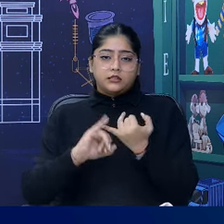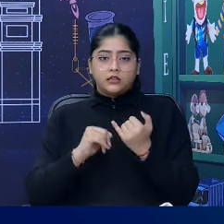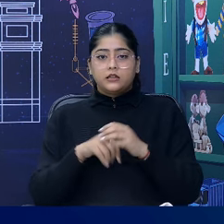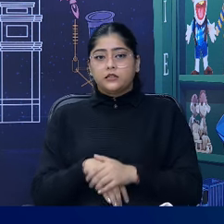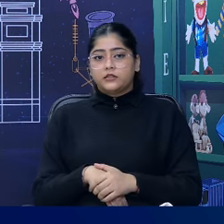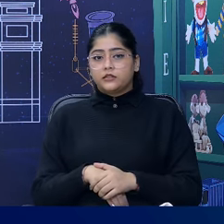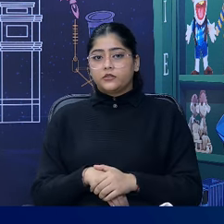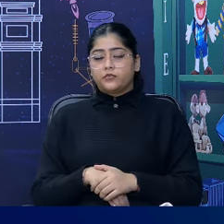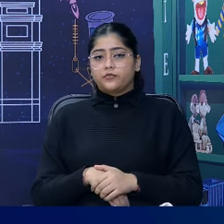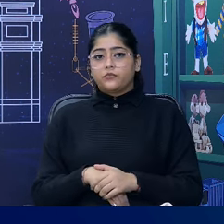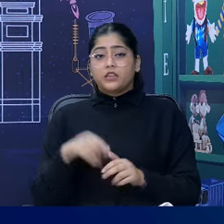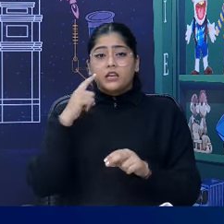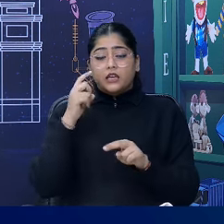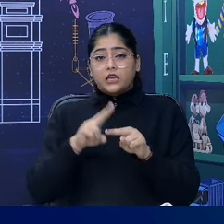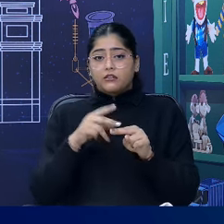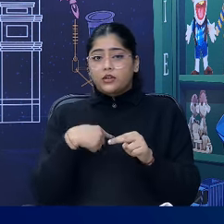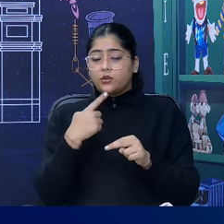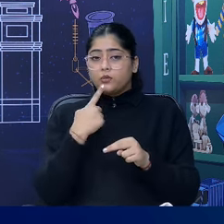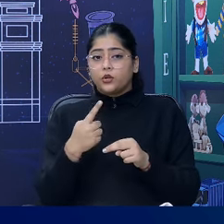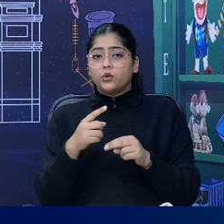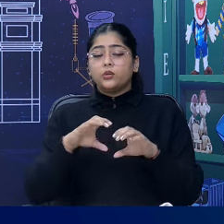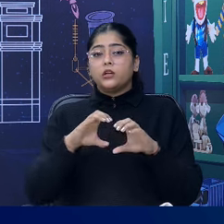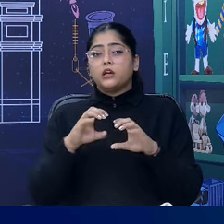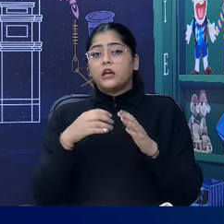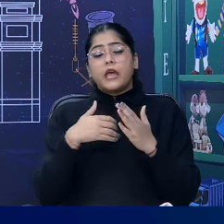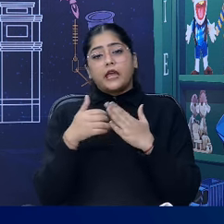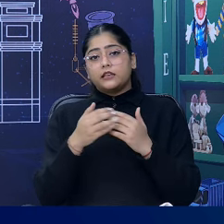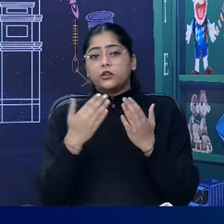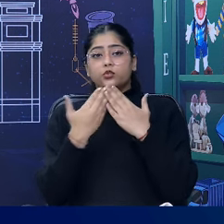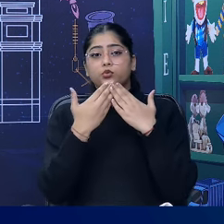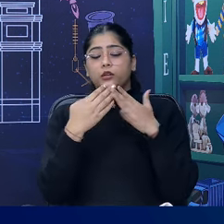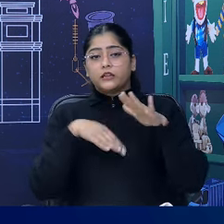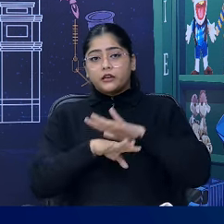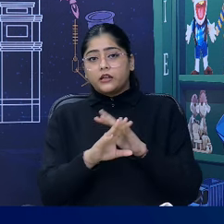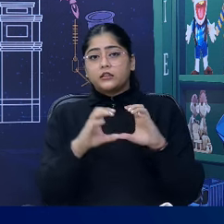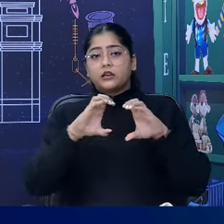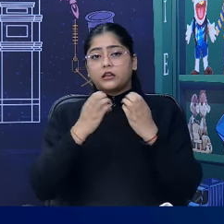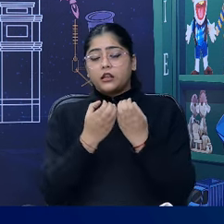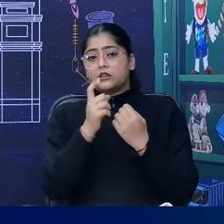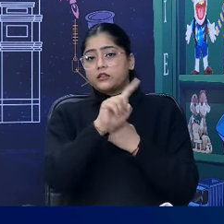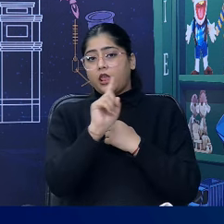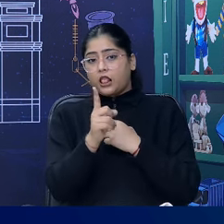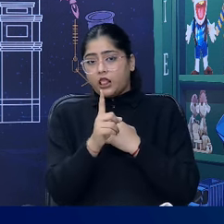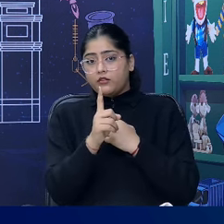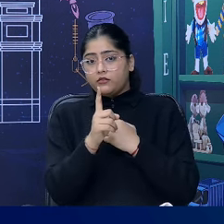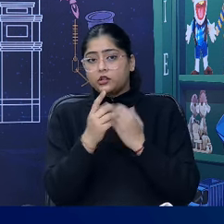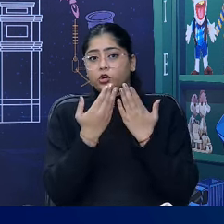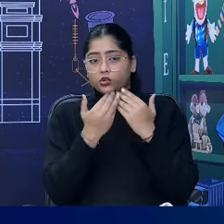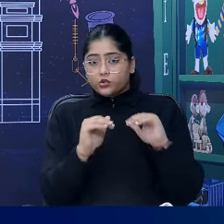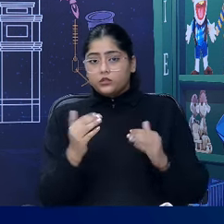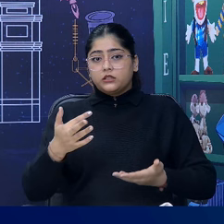ऑफ स्टूडेंट्स ऑफ क्लास 11th ऑफ गवर्नमेंट गर्ल्स सीनियर सेकेंडरी स्कूल ककरोला, इट इज आल्सो ए